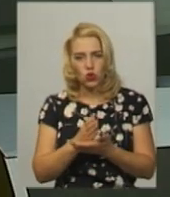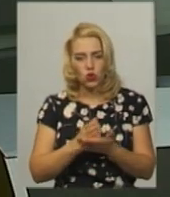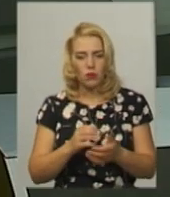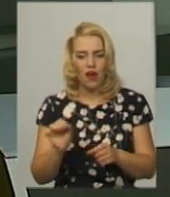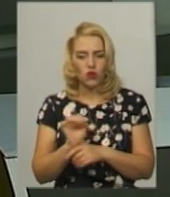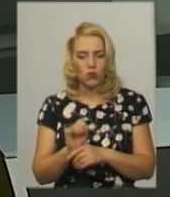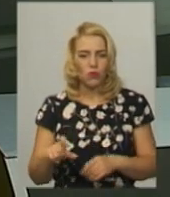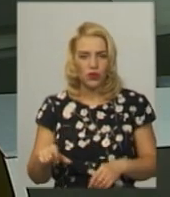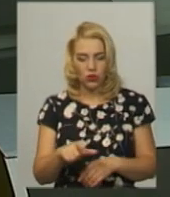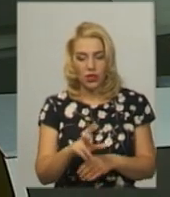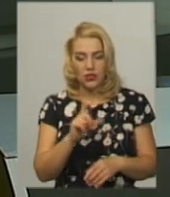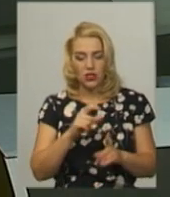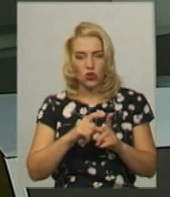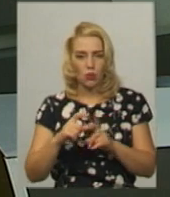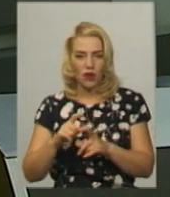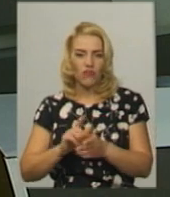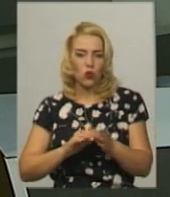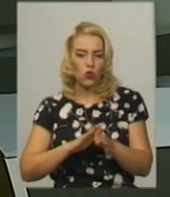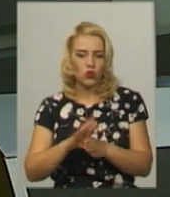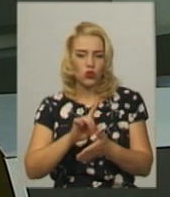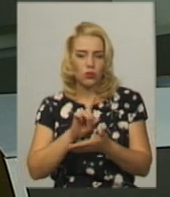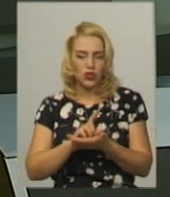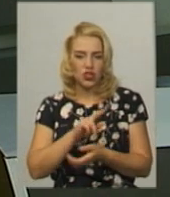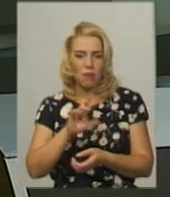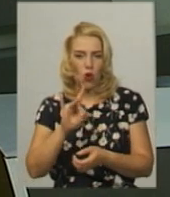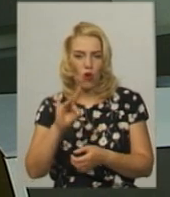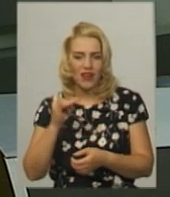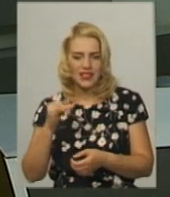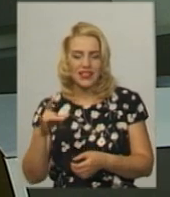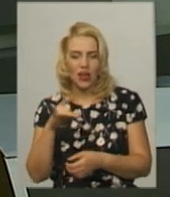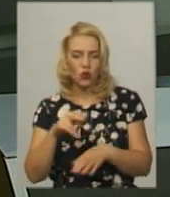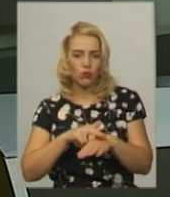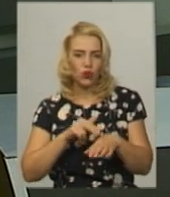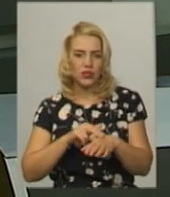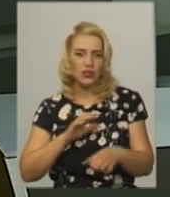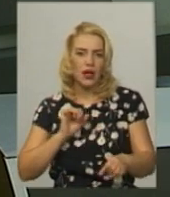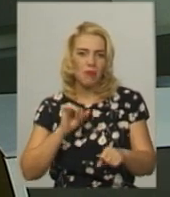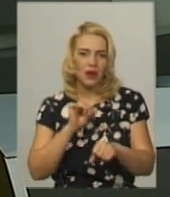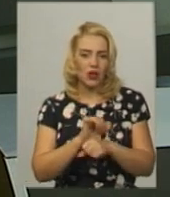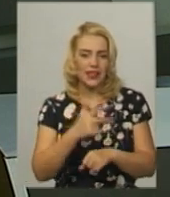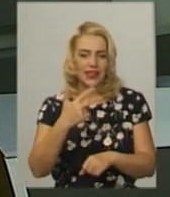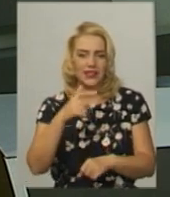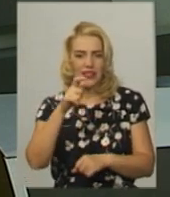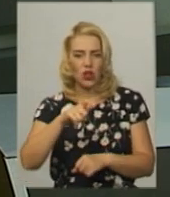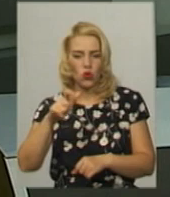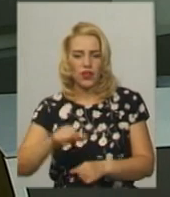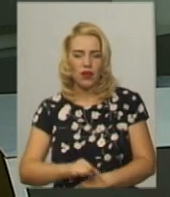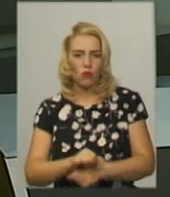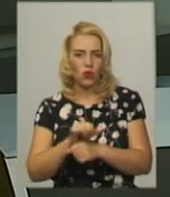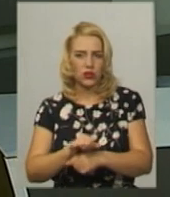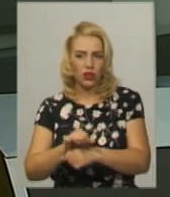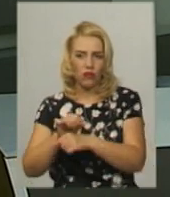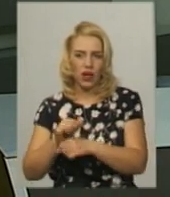словами виконуючого обов'язки начальника Чемеровецького районного відділку поліції, перекривали дороги 30 протестувальників. Голова